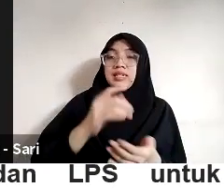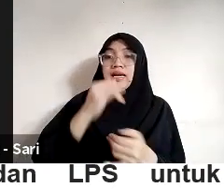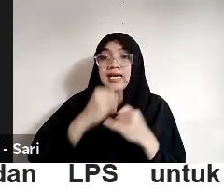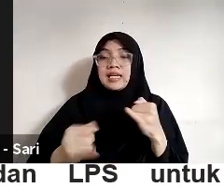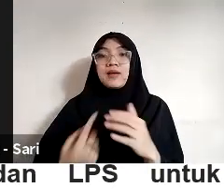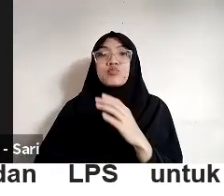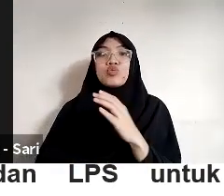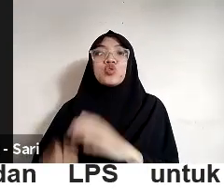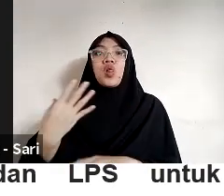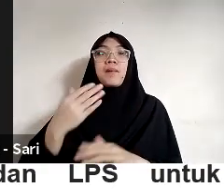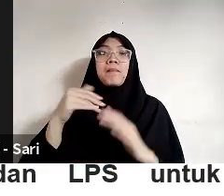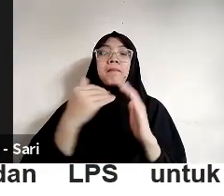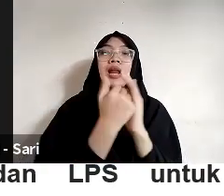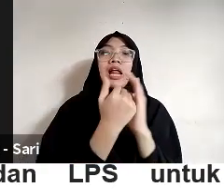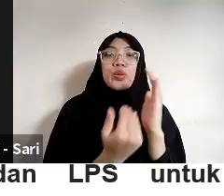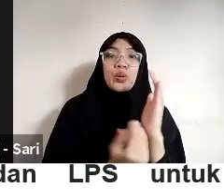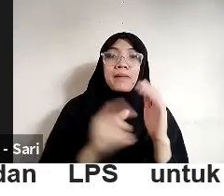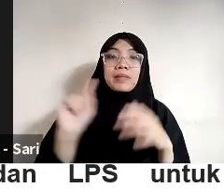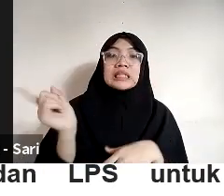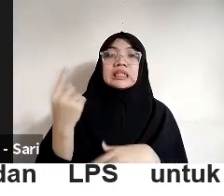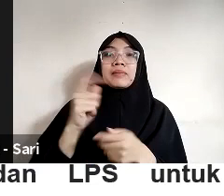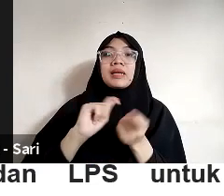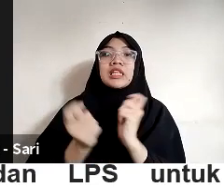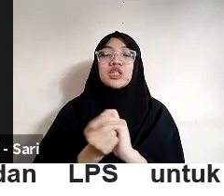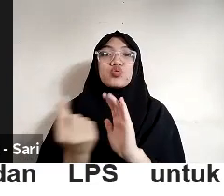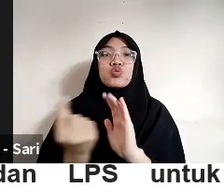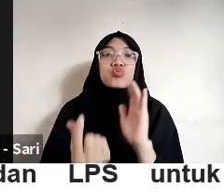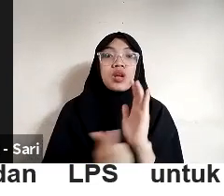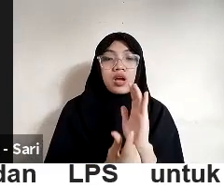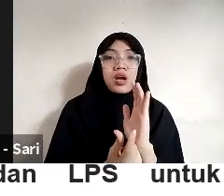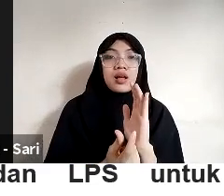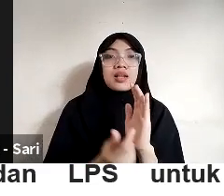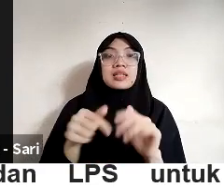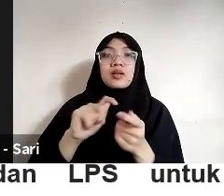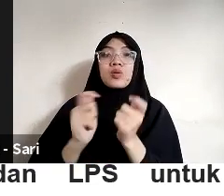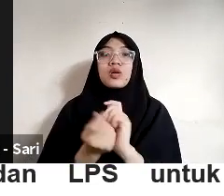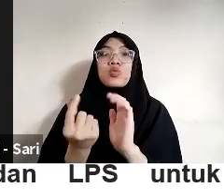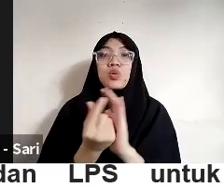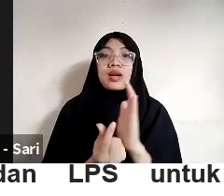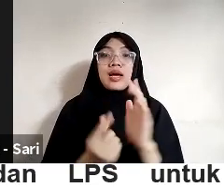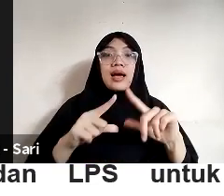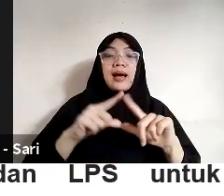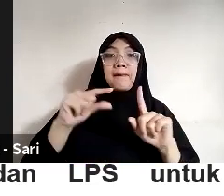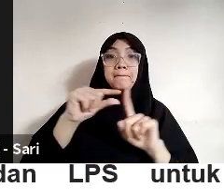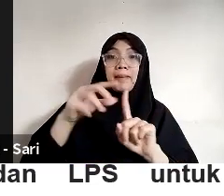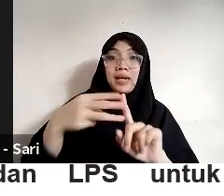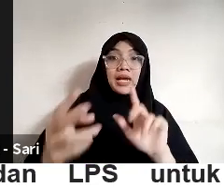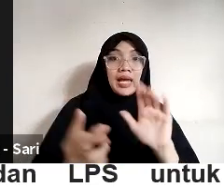ya, peraturan presiden pengganti undang-undang yang akhirnya menjadi undang-undang APBN. Oh, ini juga